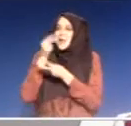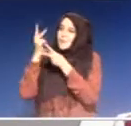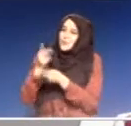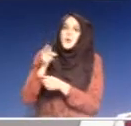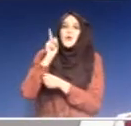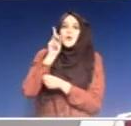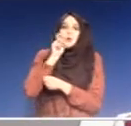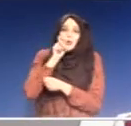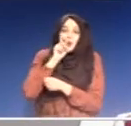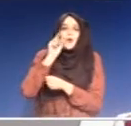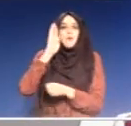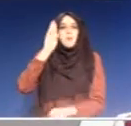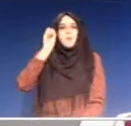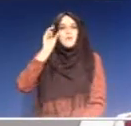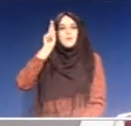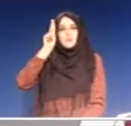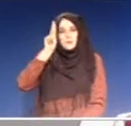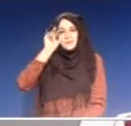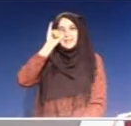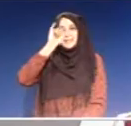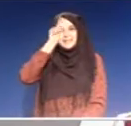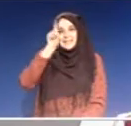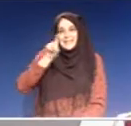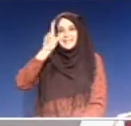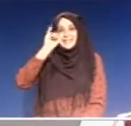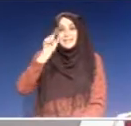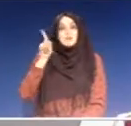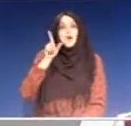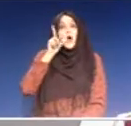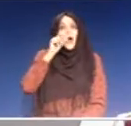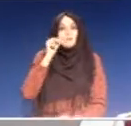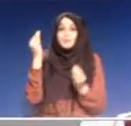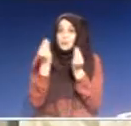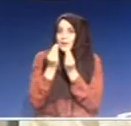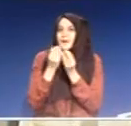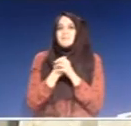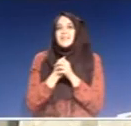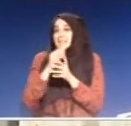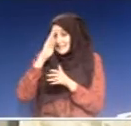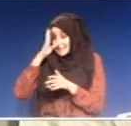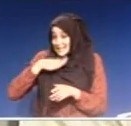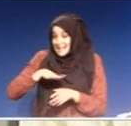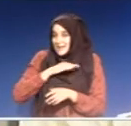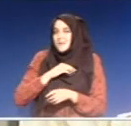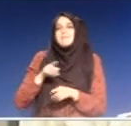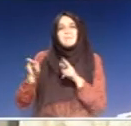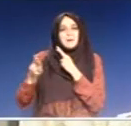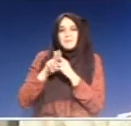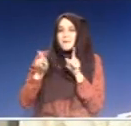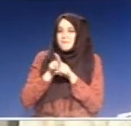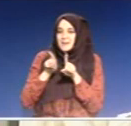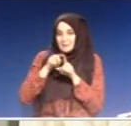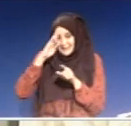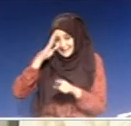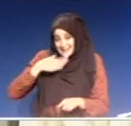الدكتور السعيد بوزري الرجل المصلح. السلام عليك دكتور. عليكم السلام ورحمة الله وبركاته. كيف حالك